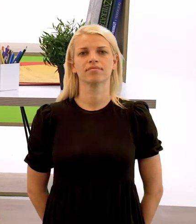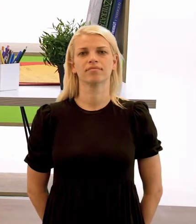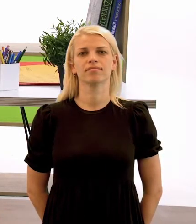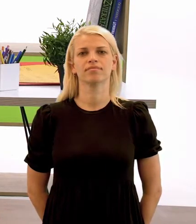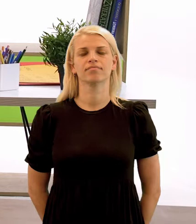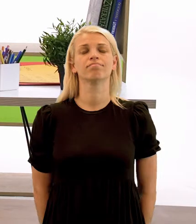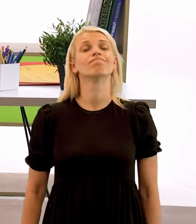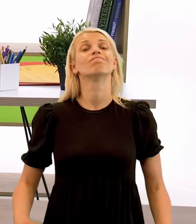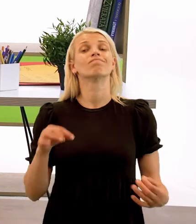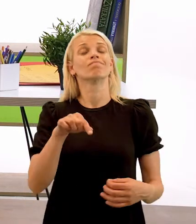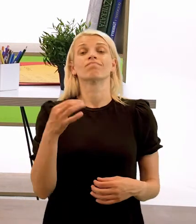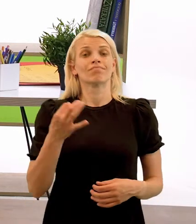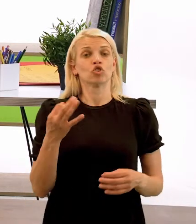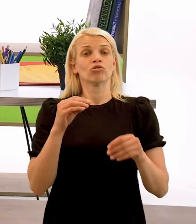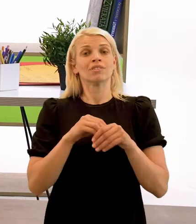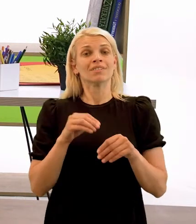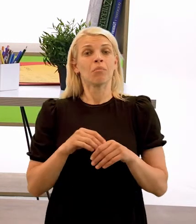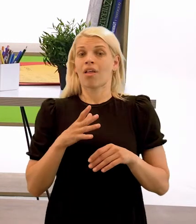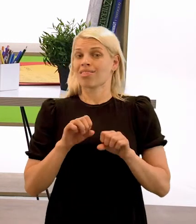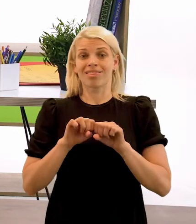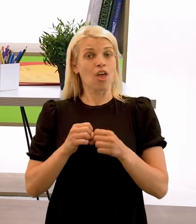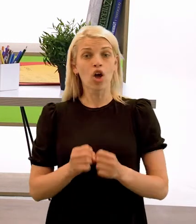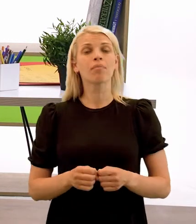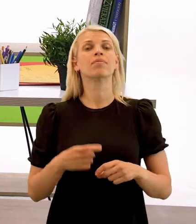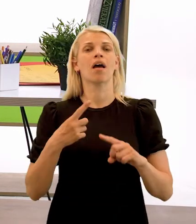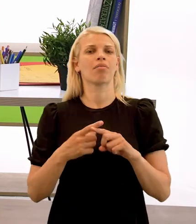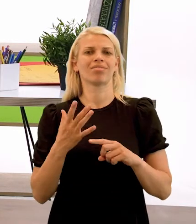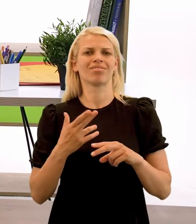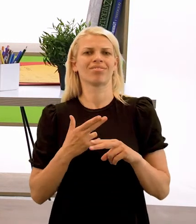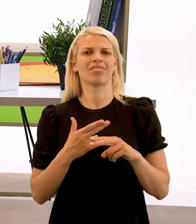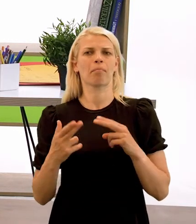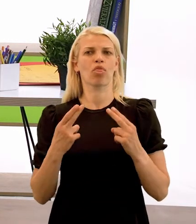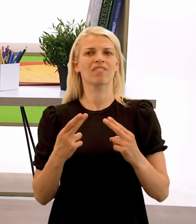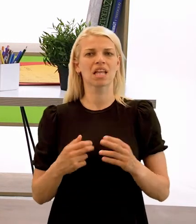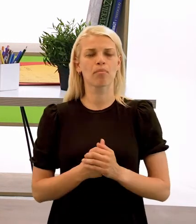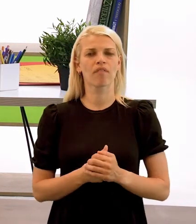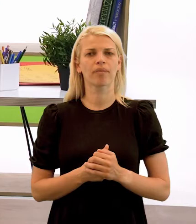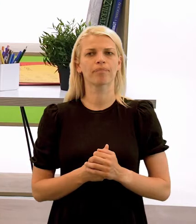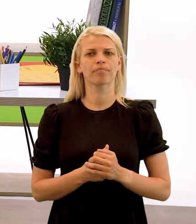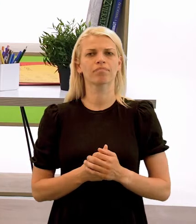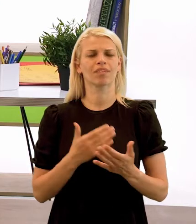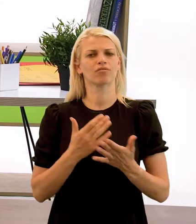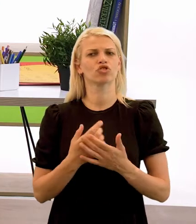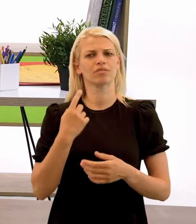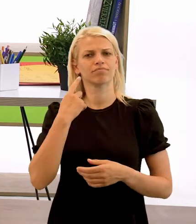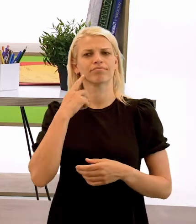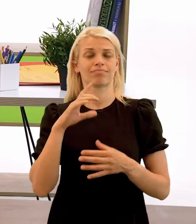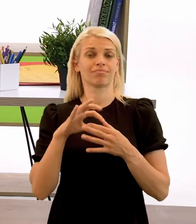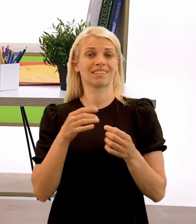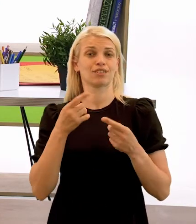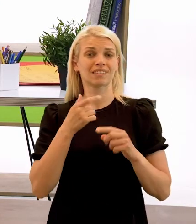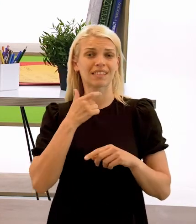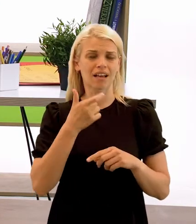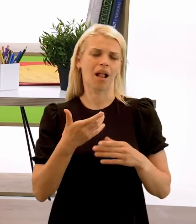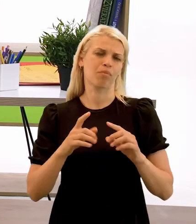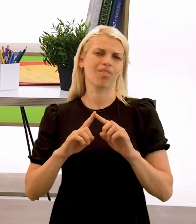neplnovýznamové. Čo to znamená, že sú neohybné a neplnovýznamové? Vždy, keď počujete nejaké názvoslovie zo slovenčiny, ale aj z